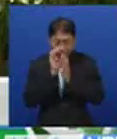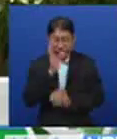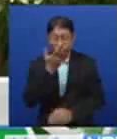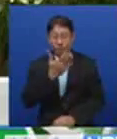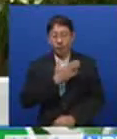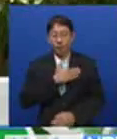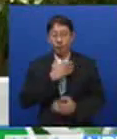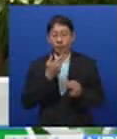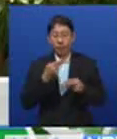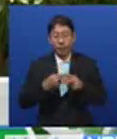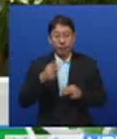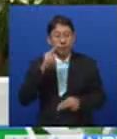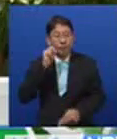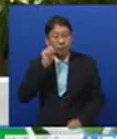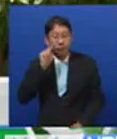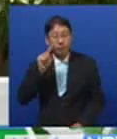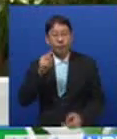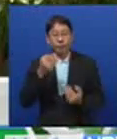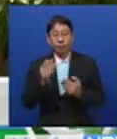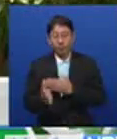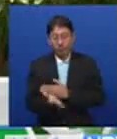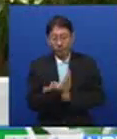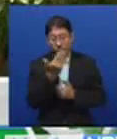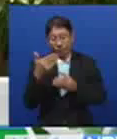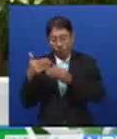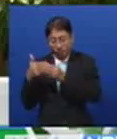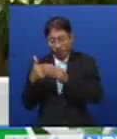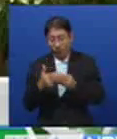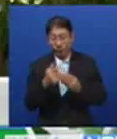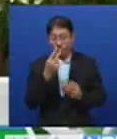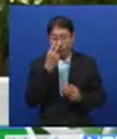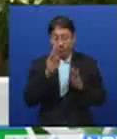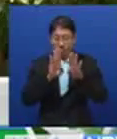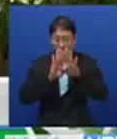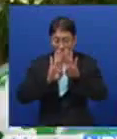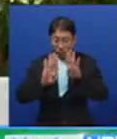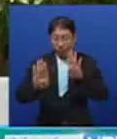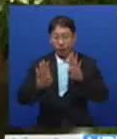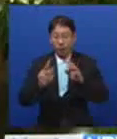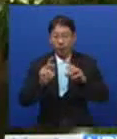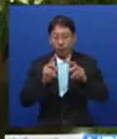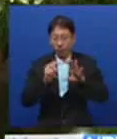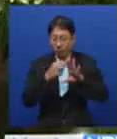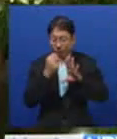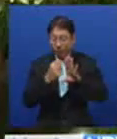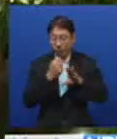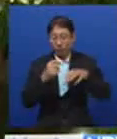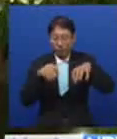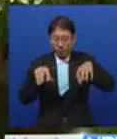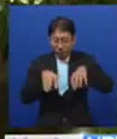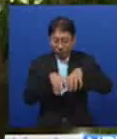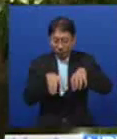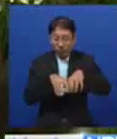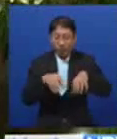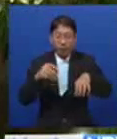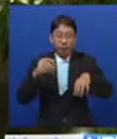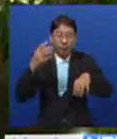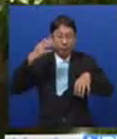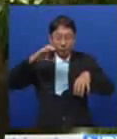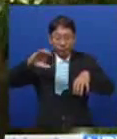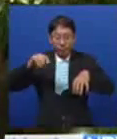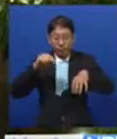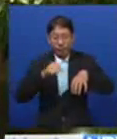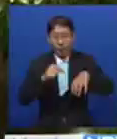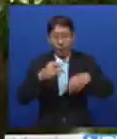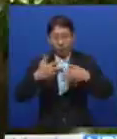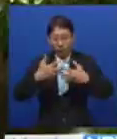รพราวณีกับดิฉันณัฐาชื่นพลนะคะเช้าวันนี้จะพาคุณผู้ชมไปเปิดตลาดที่ริมคลองพระดุงกรุงเกษมกันค่ะในตลาดที่มีชื่อว่าอุตสาห